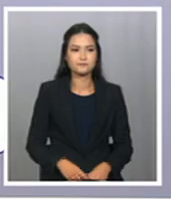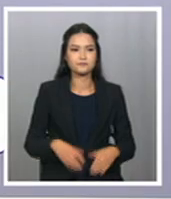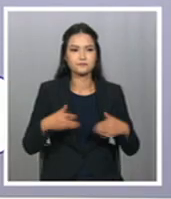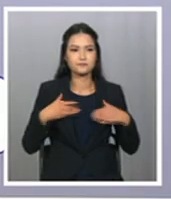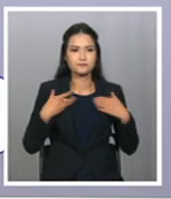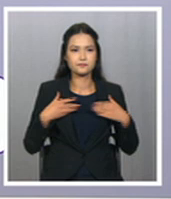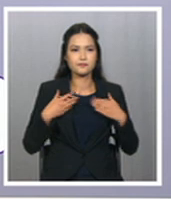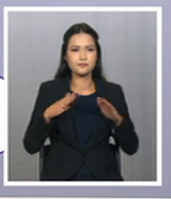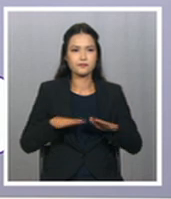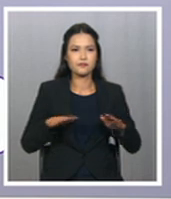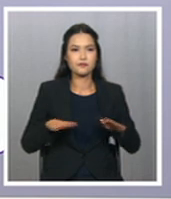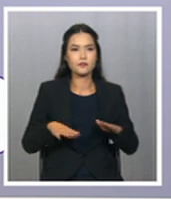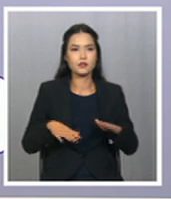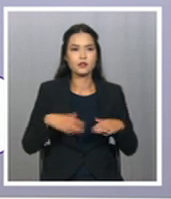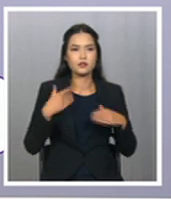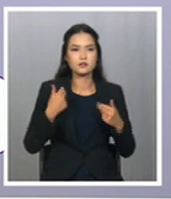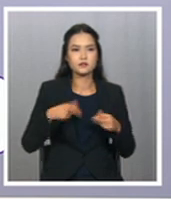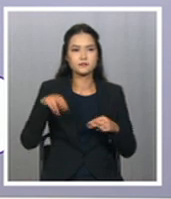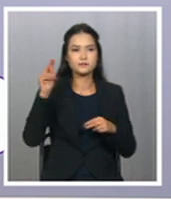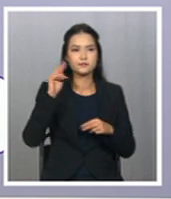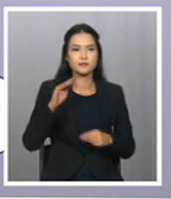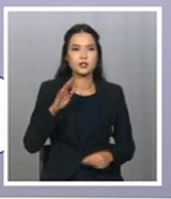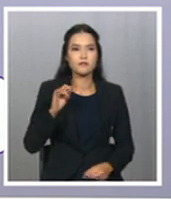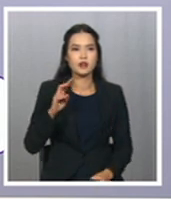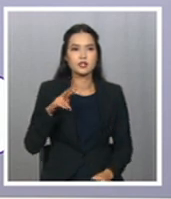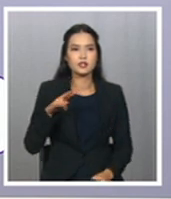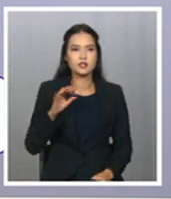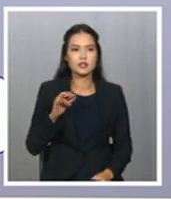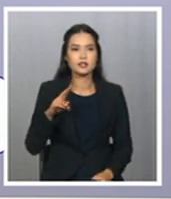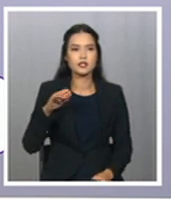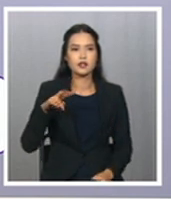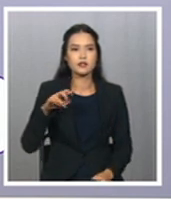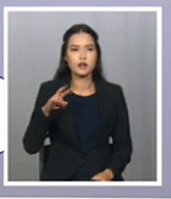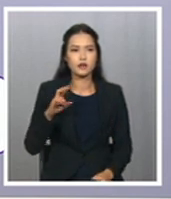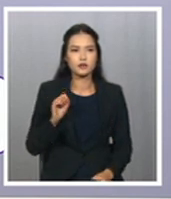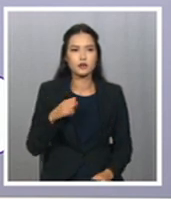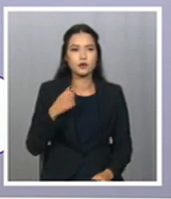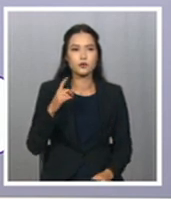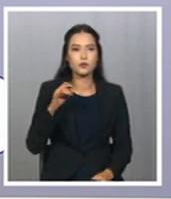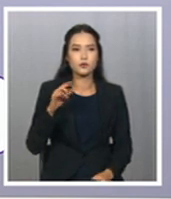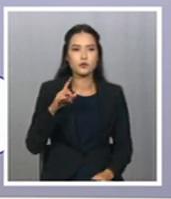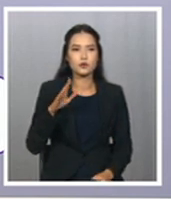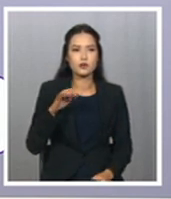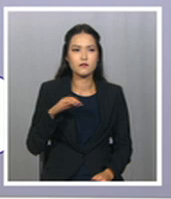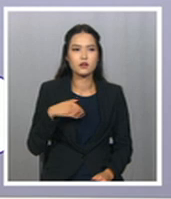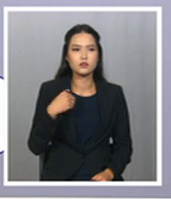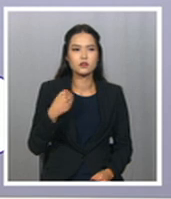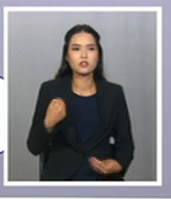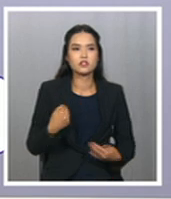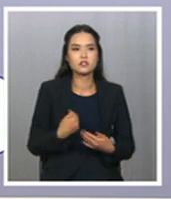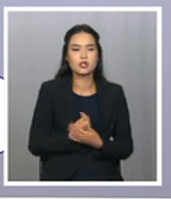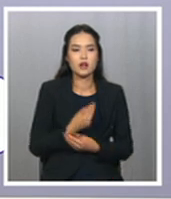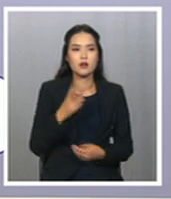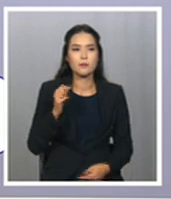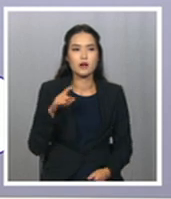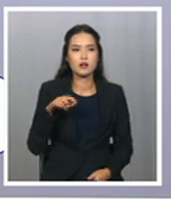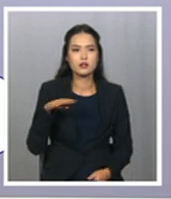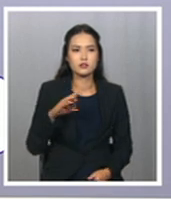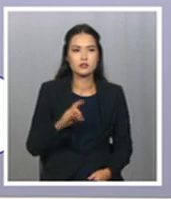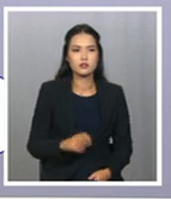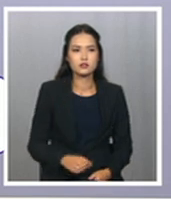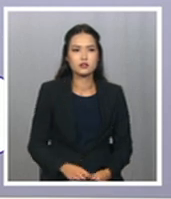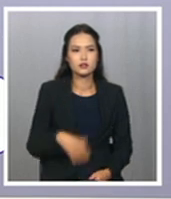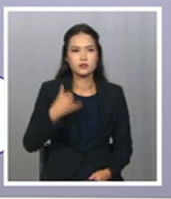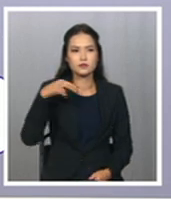Армысыздар, құрметті оқушылар, бүгін Франклин Делано Рузвельт және оның жаңа бағыты тақырыбын өтеміз.